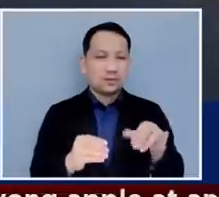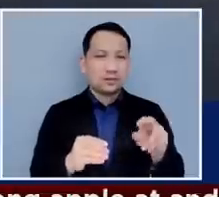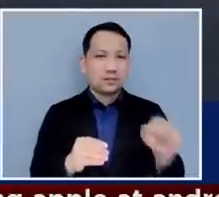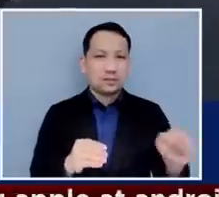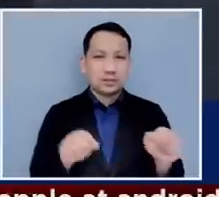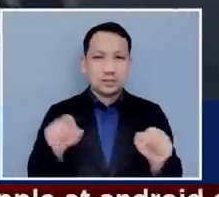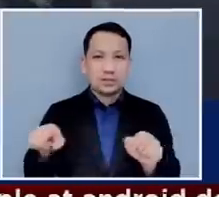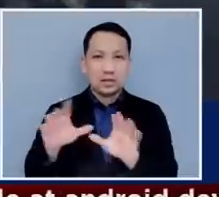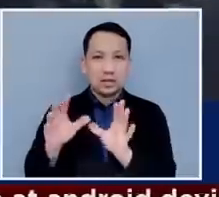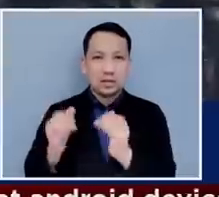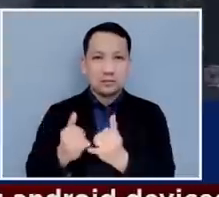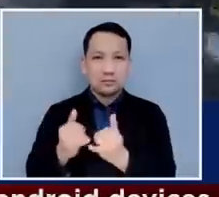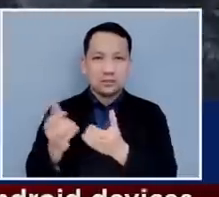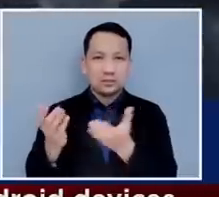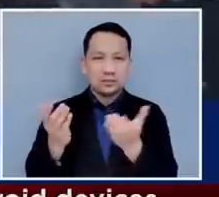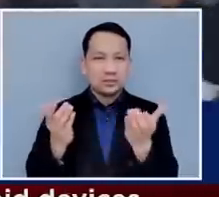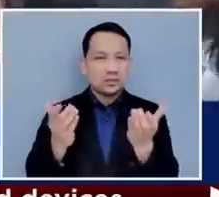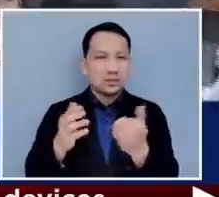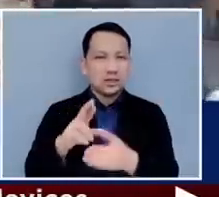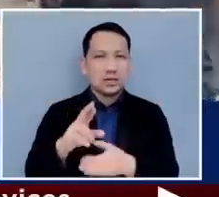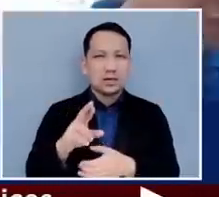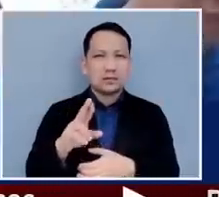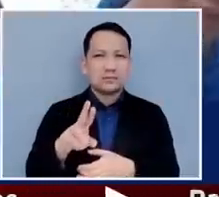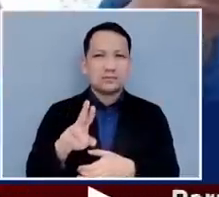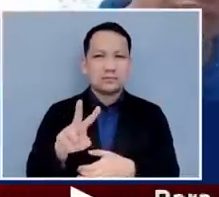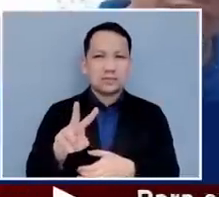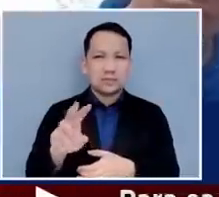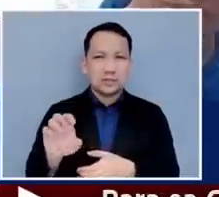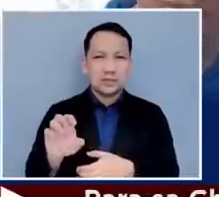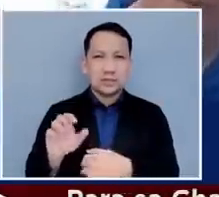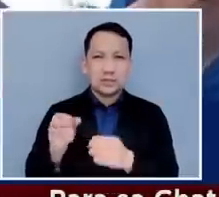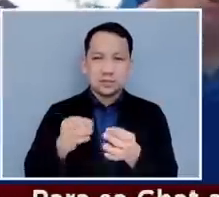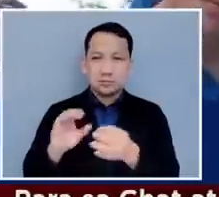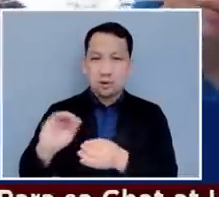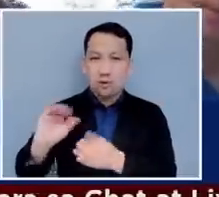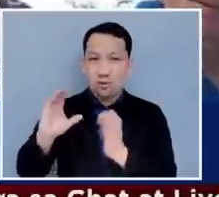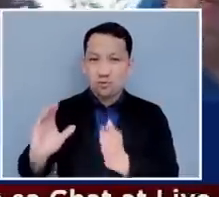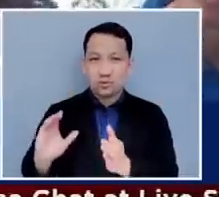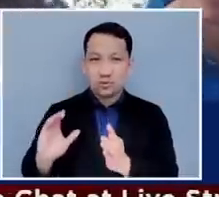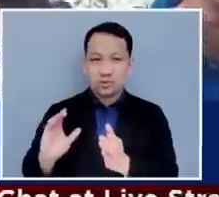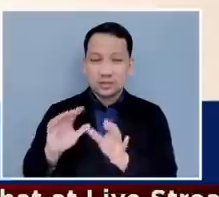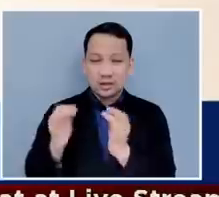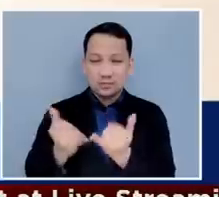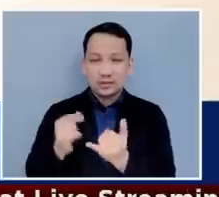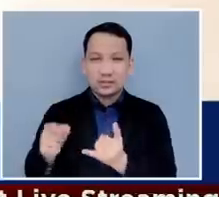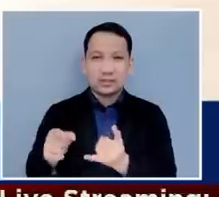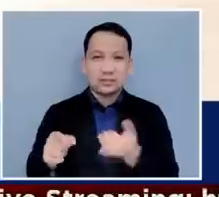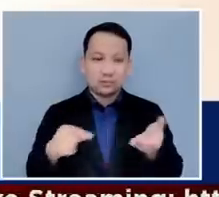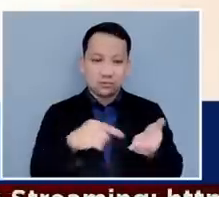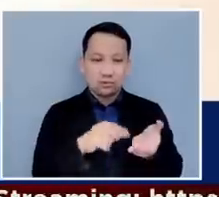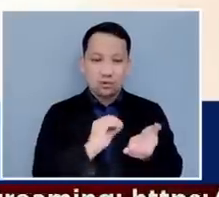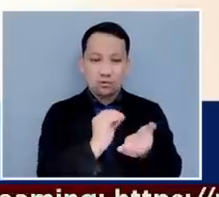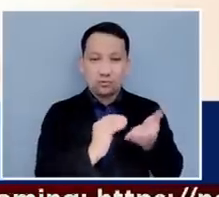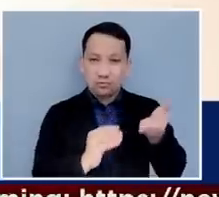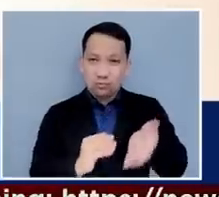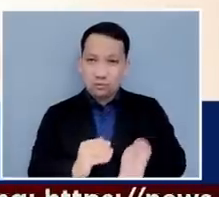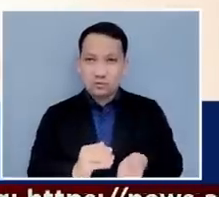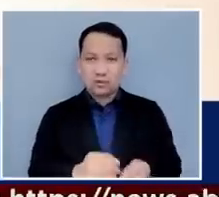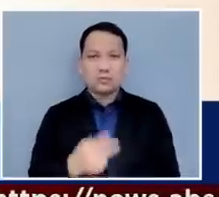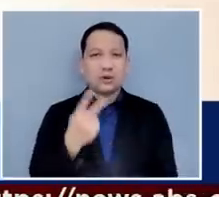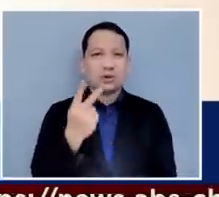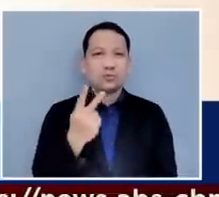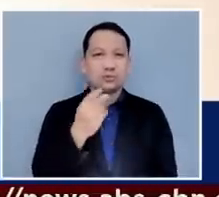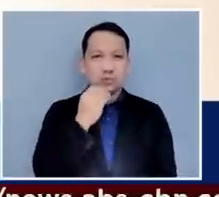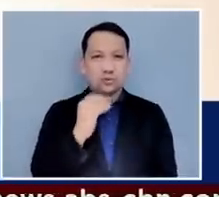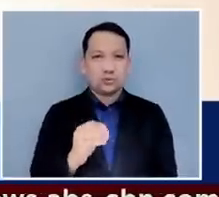Marine Services Incorporated, ang kumpanyang may-ari ng MT Princess Empress. We issued two cease and desist